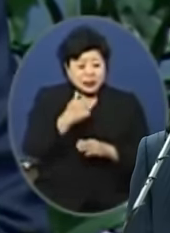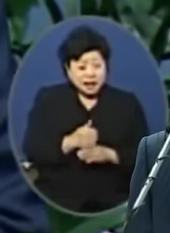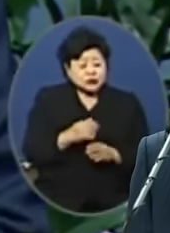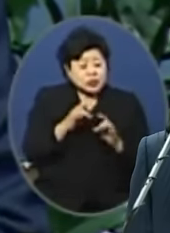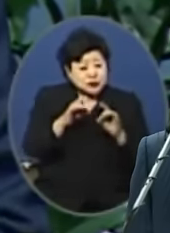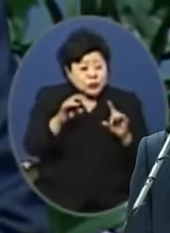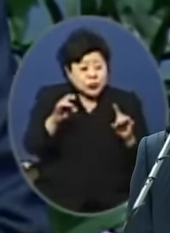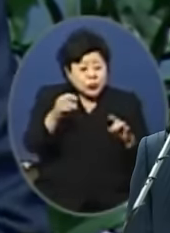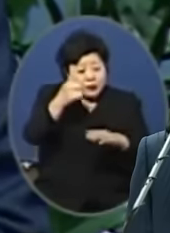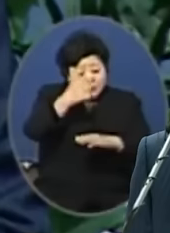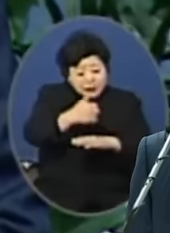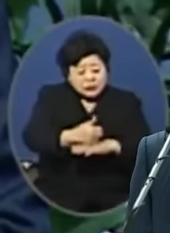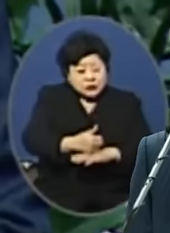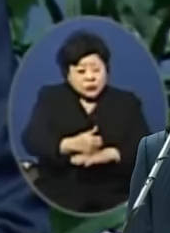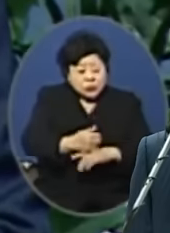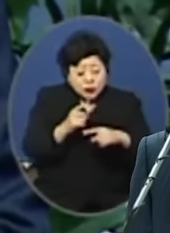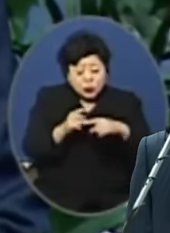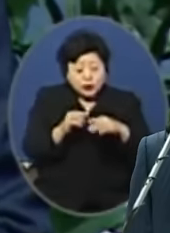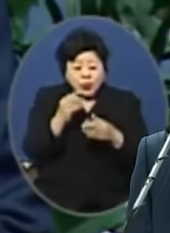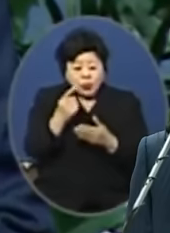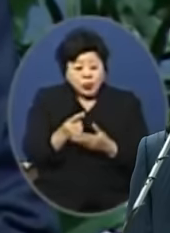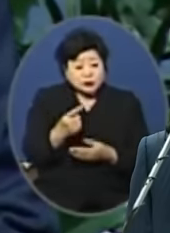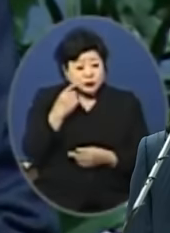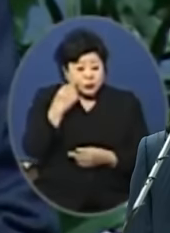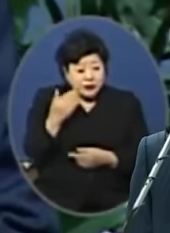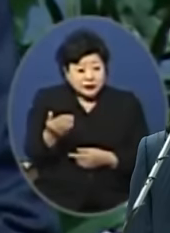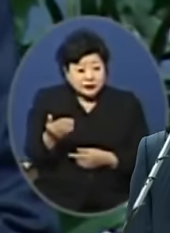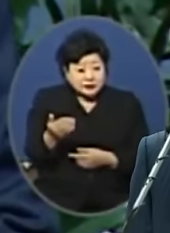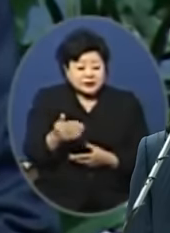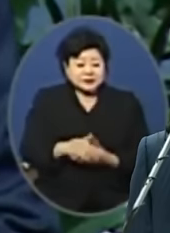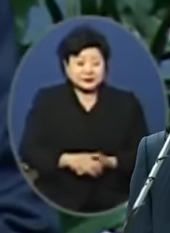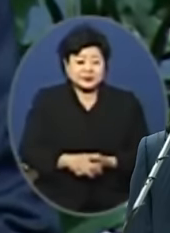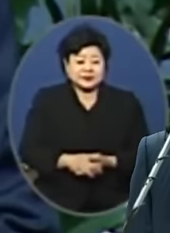전도를 마치고 교회 다 오면은